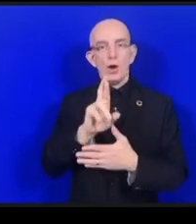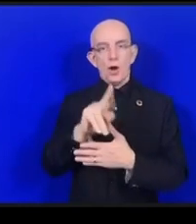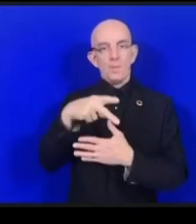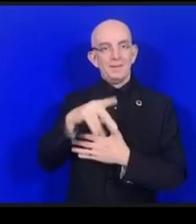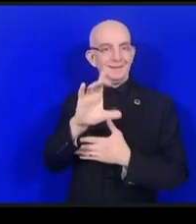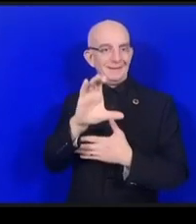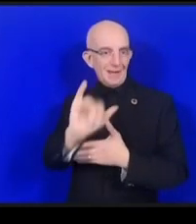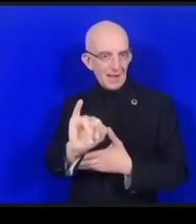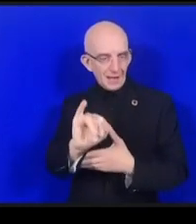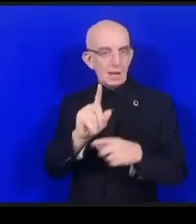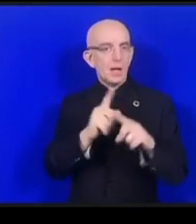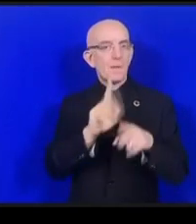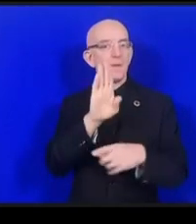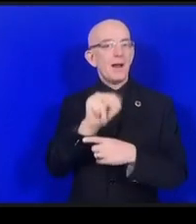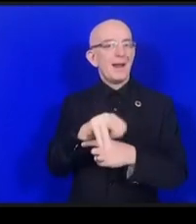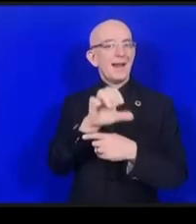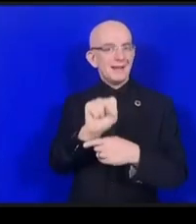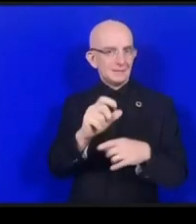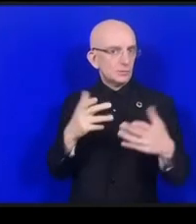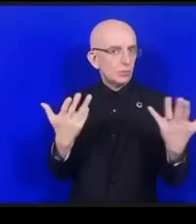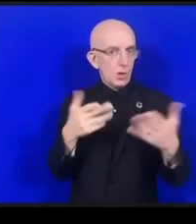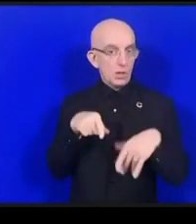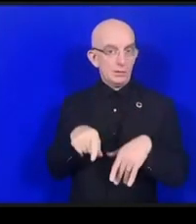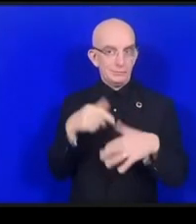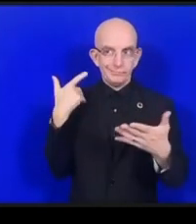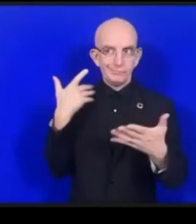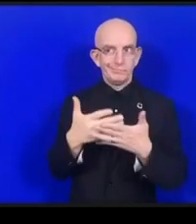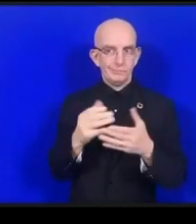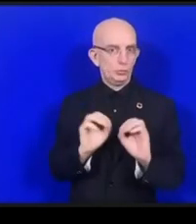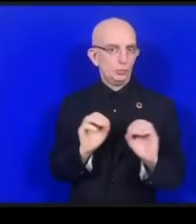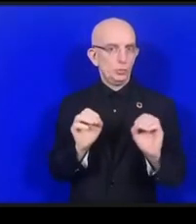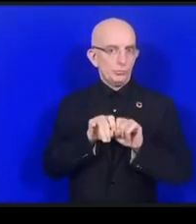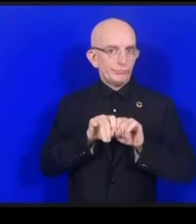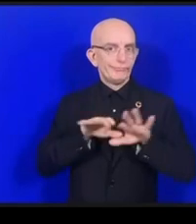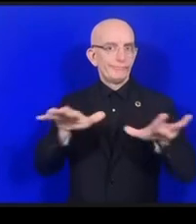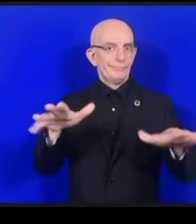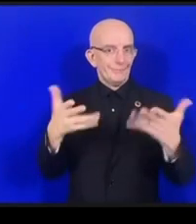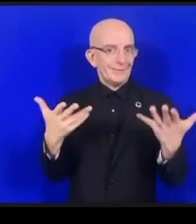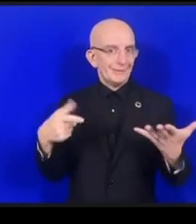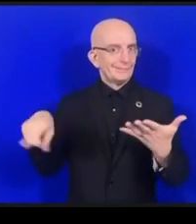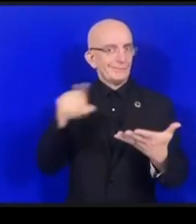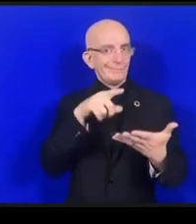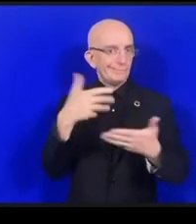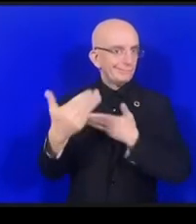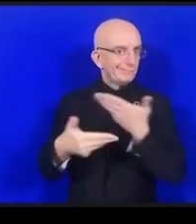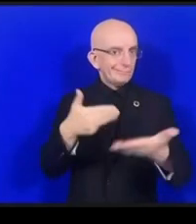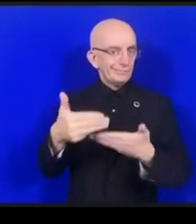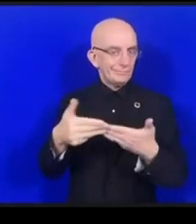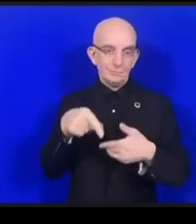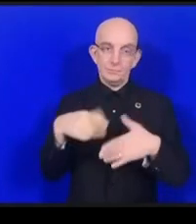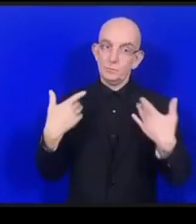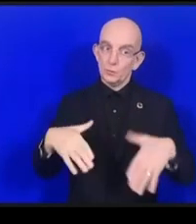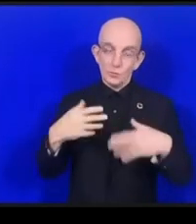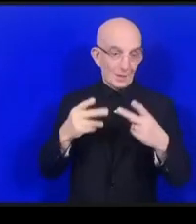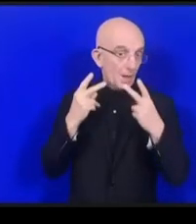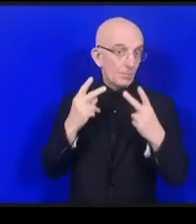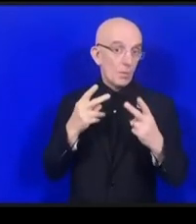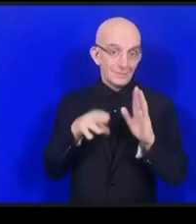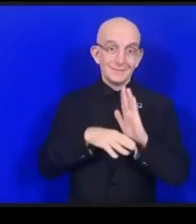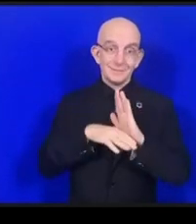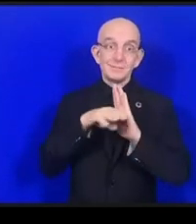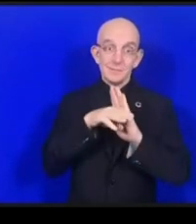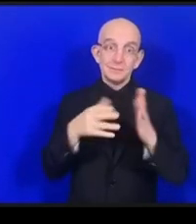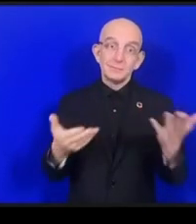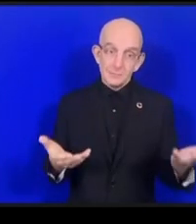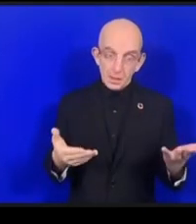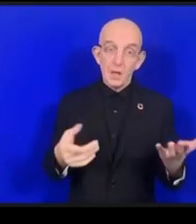безопасности что нужно менять и что нужно подключать к работе Мы также запускаем ещё